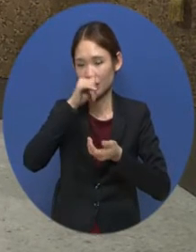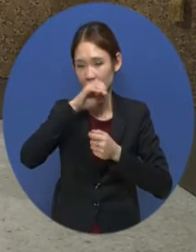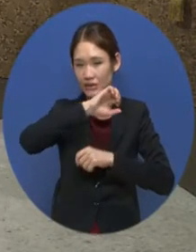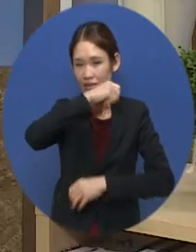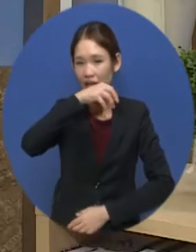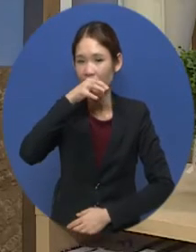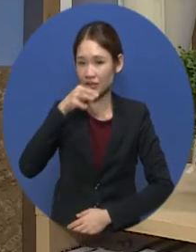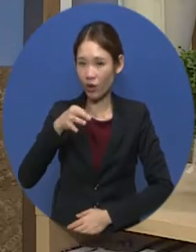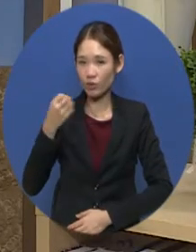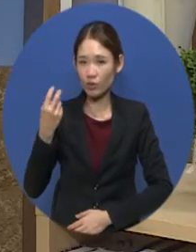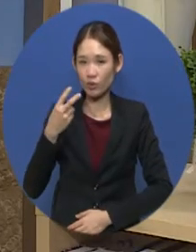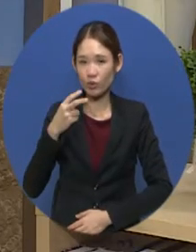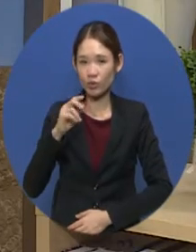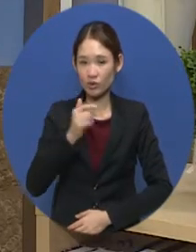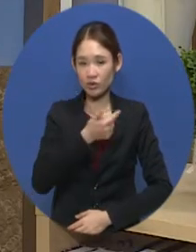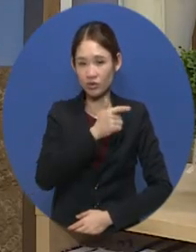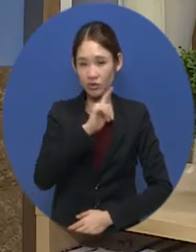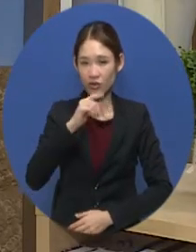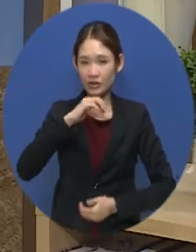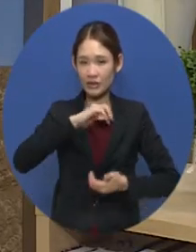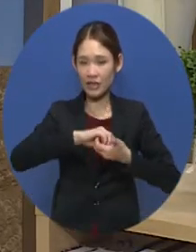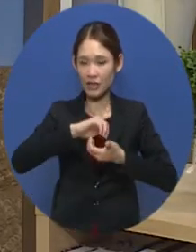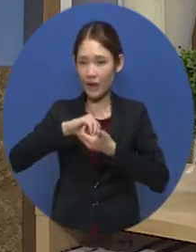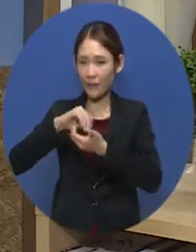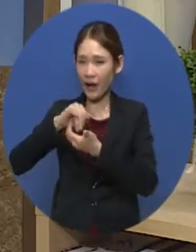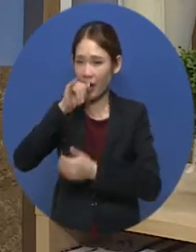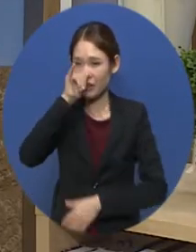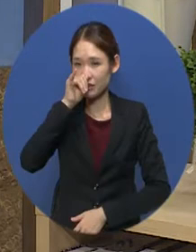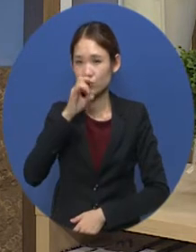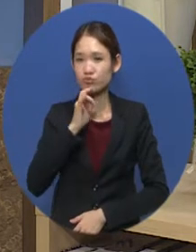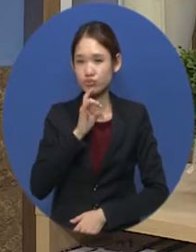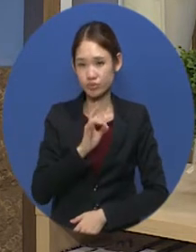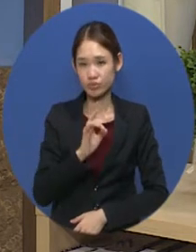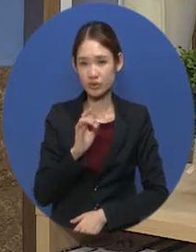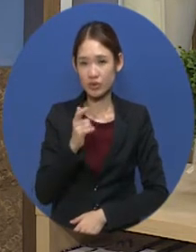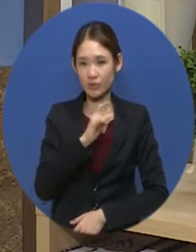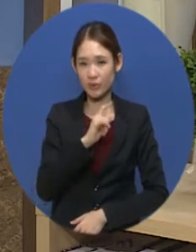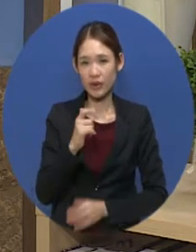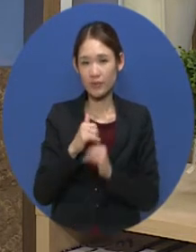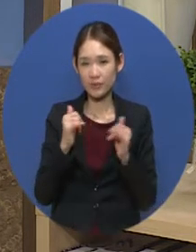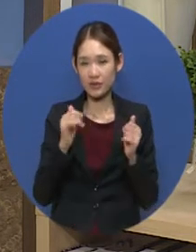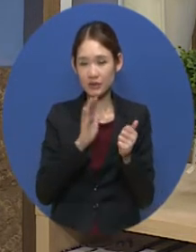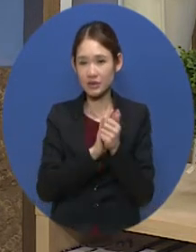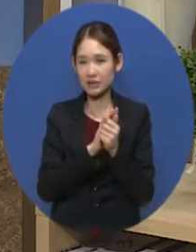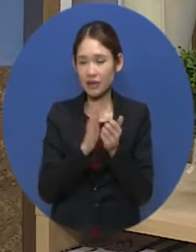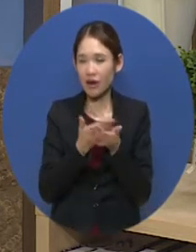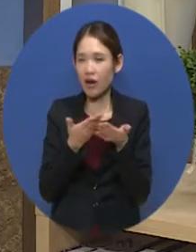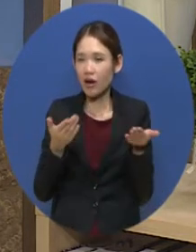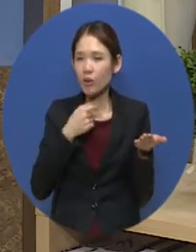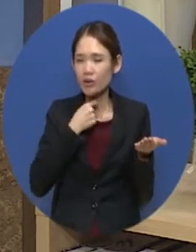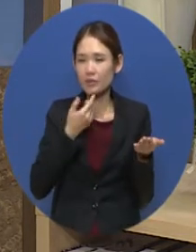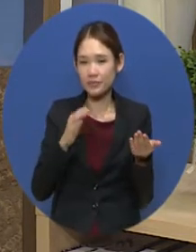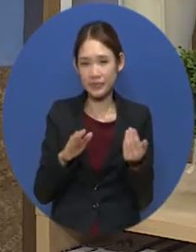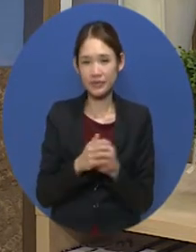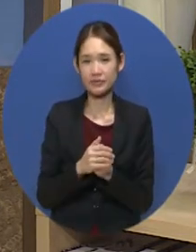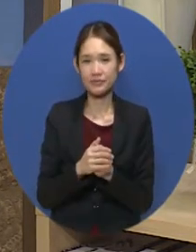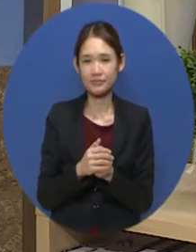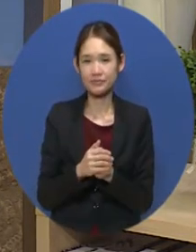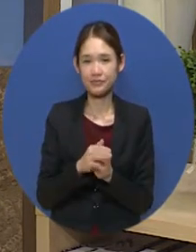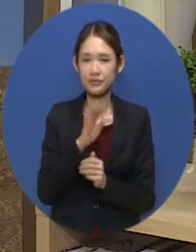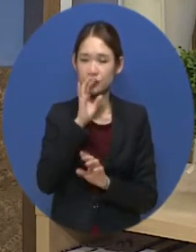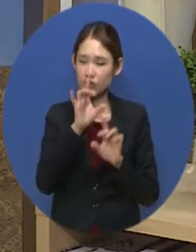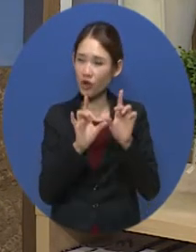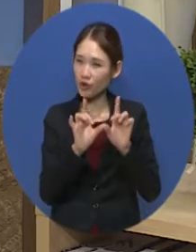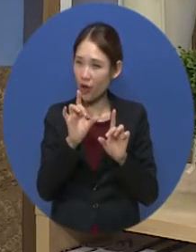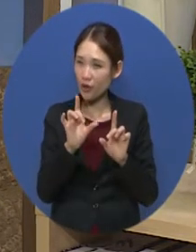재정적으로도 그렇고 또 여러 좀 제약이 있을 수밖에 없잖아요. 그렇죠. 많은 네. 분들께 또 가능한 지원을 해드리고 싶지만 네. 또 이제